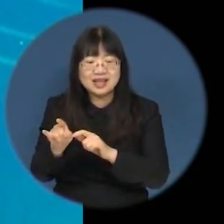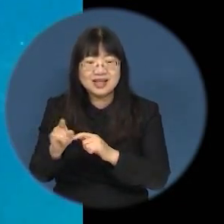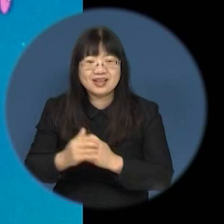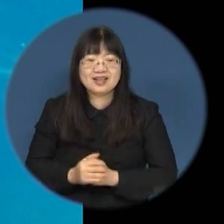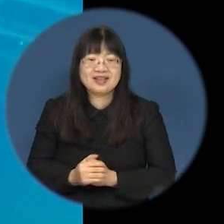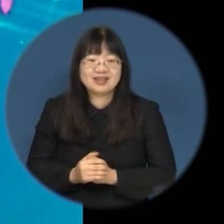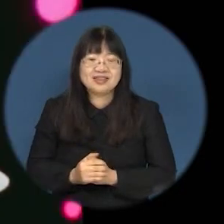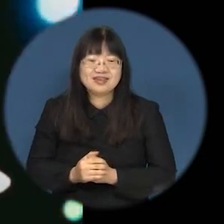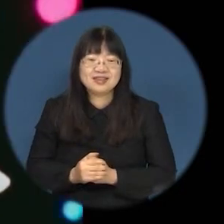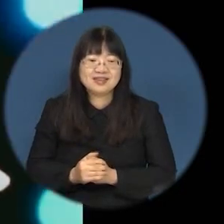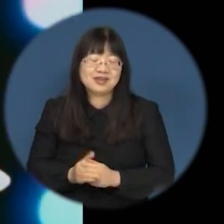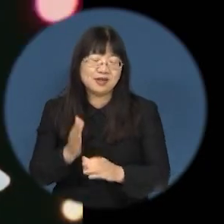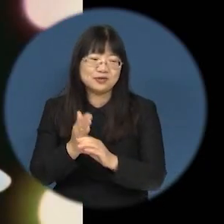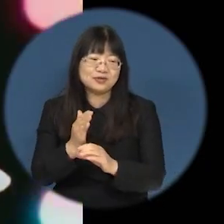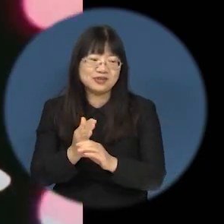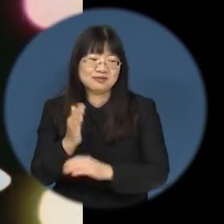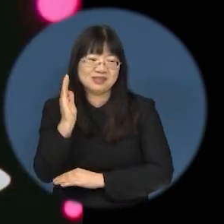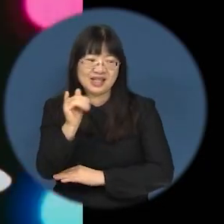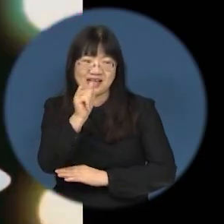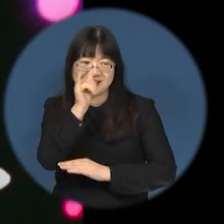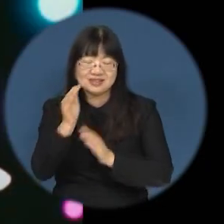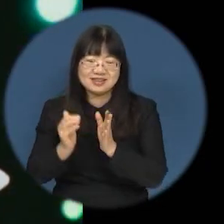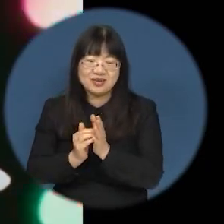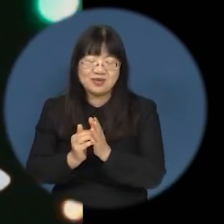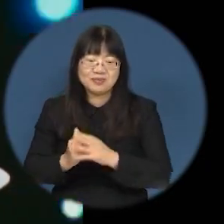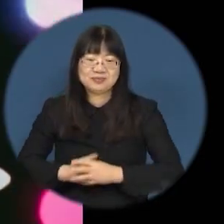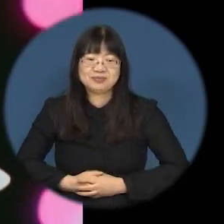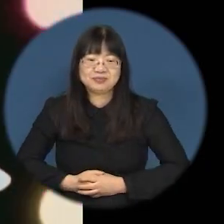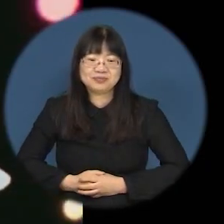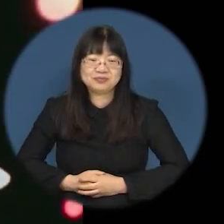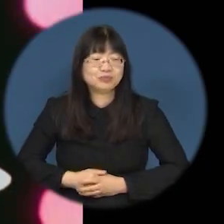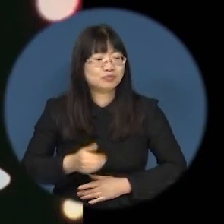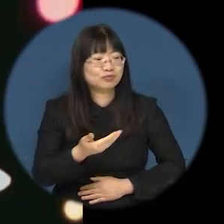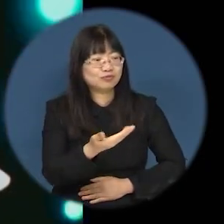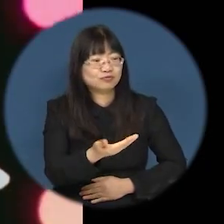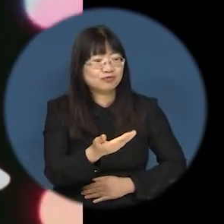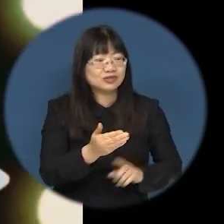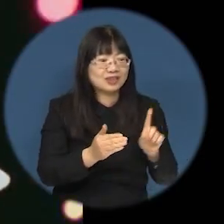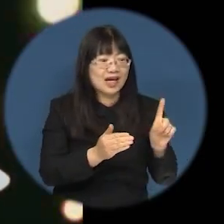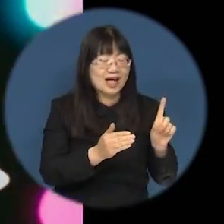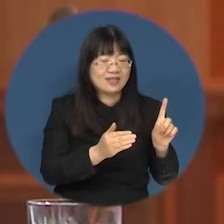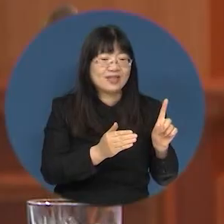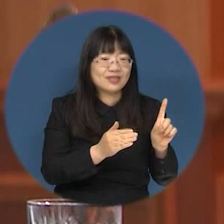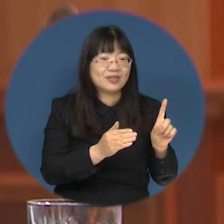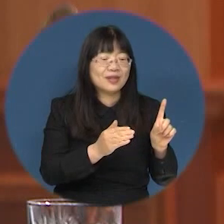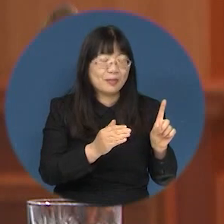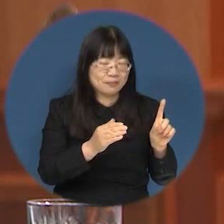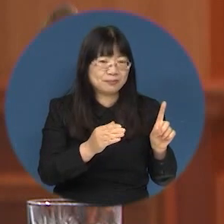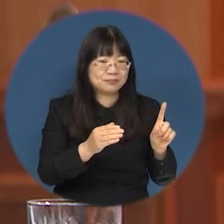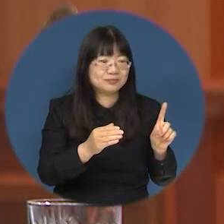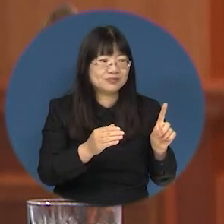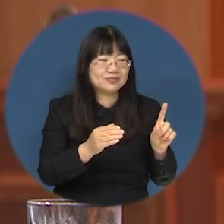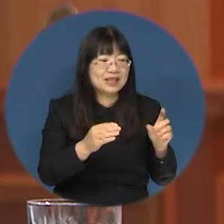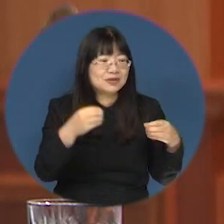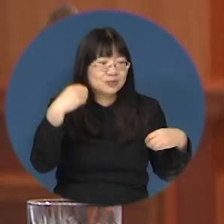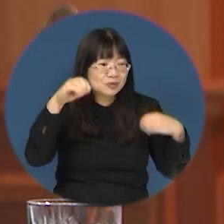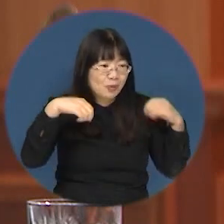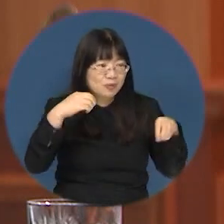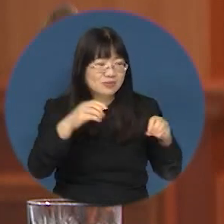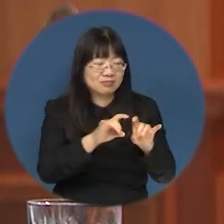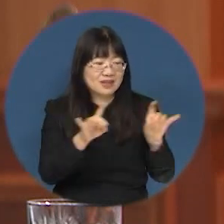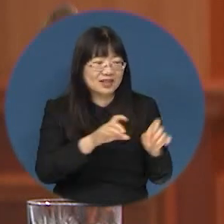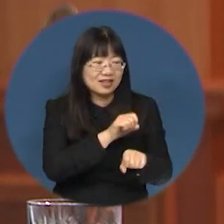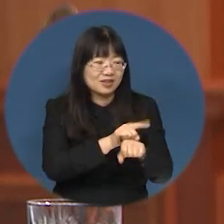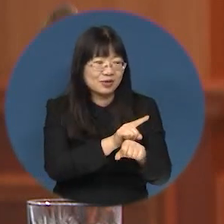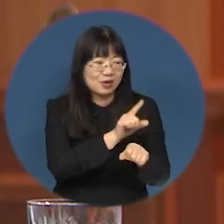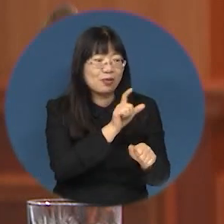이루고 있죠, 이야기에. 네, 네. 그래서 우리 작가님께서 한 캐릭터마다 성격을 부여했잖아요. 그렇죠.